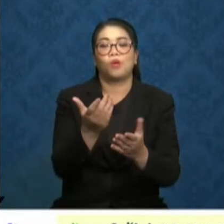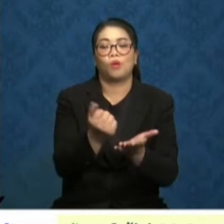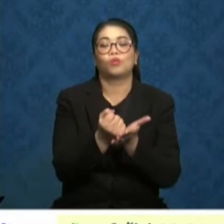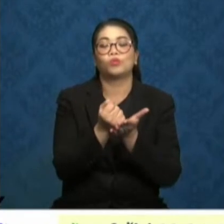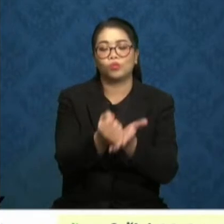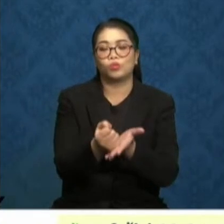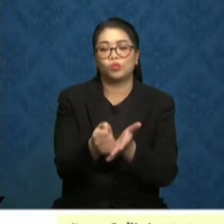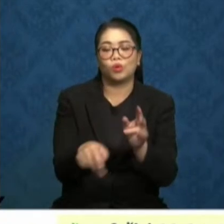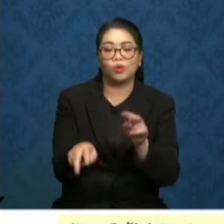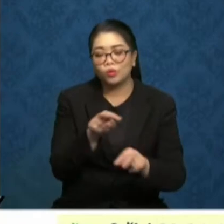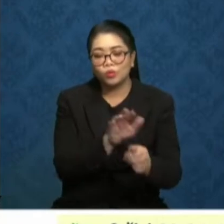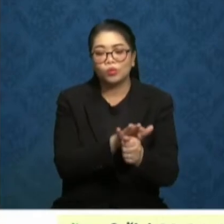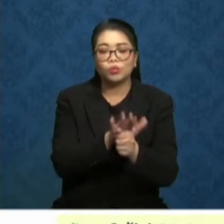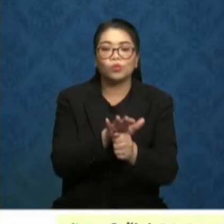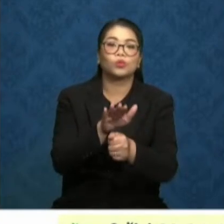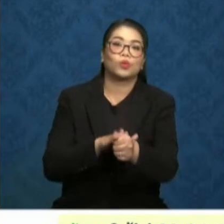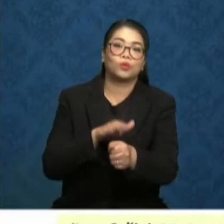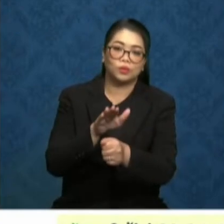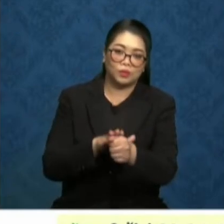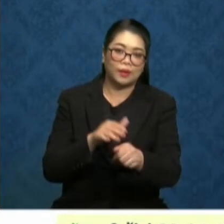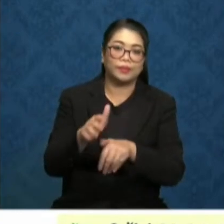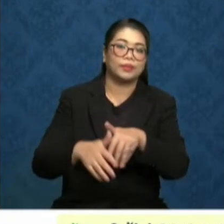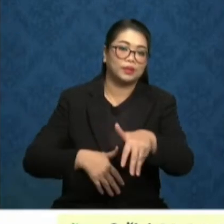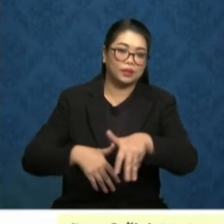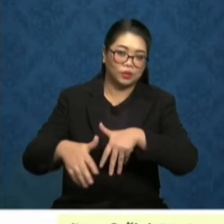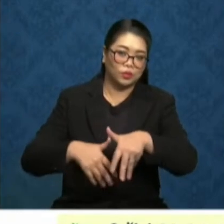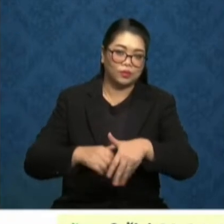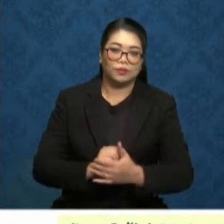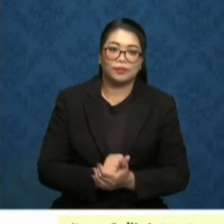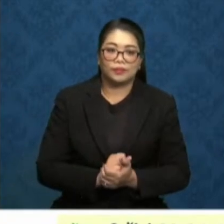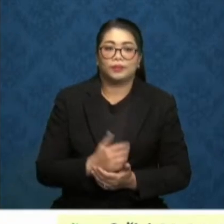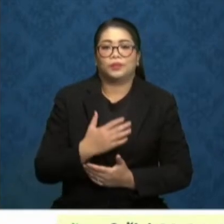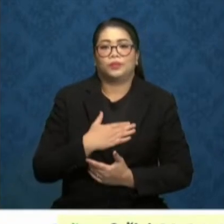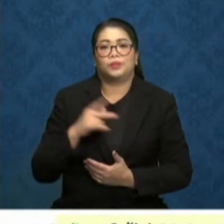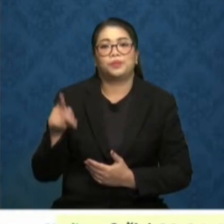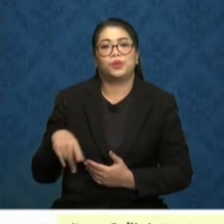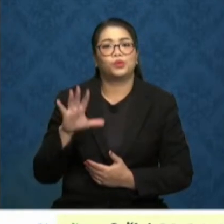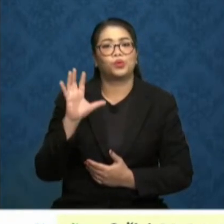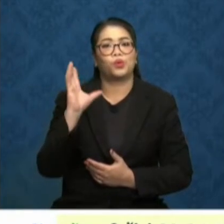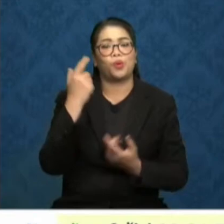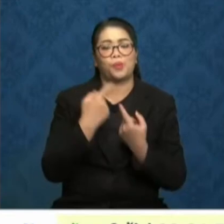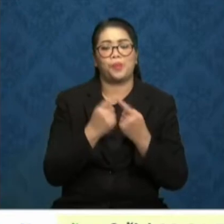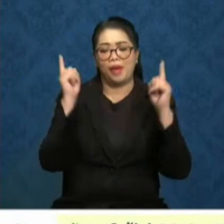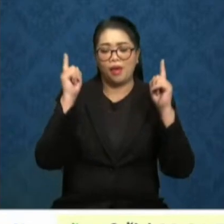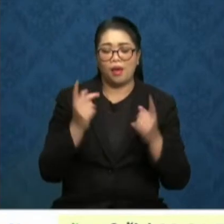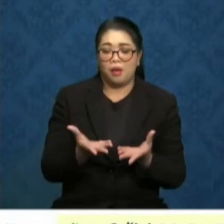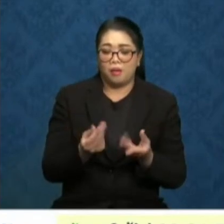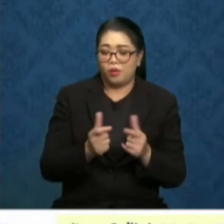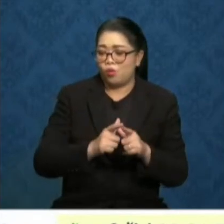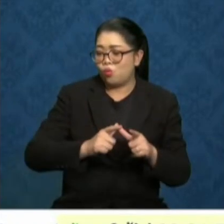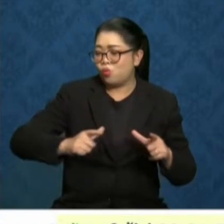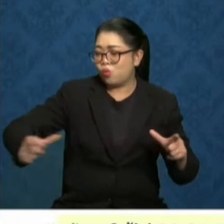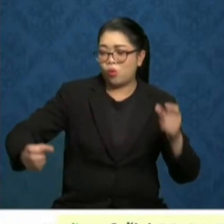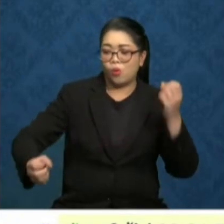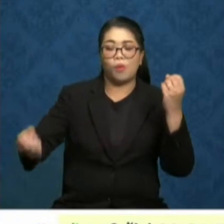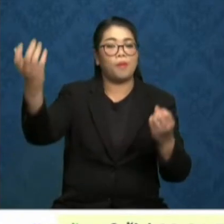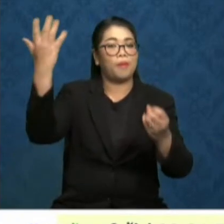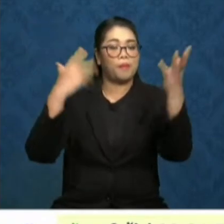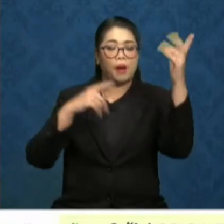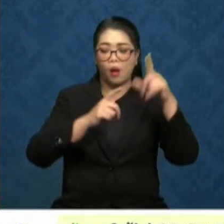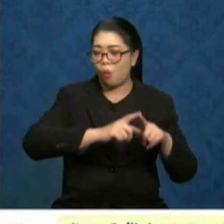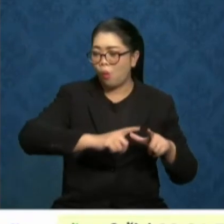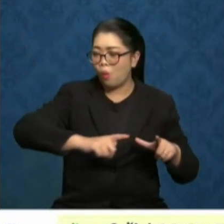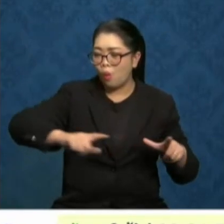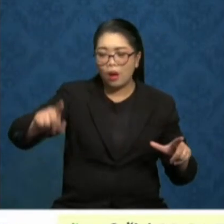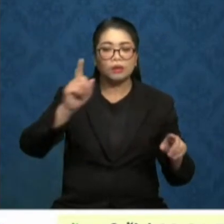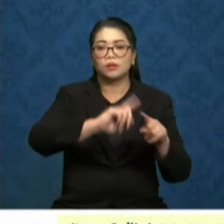ถามที่สองนะครับจัหัดพิโของผมนี่ก็ 8 นะครับมีพ้ที่ ทเป็อุทยาณป่าไม้ ปาเสริม